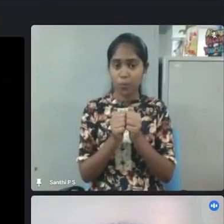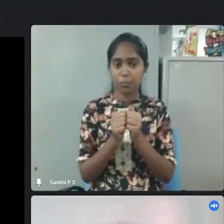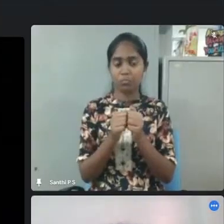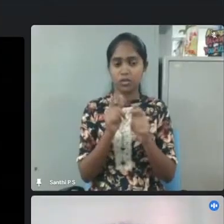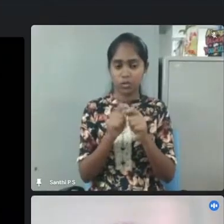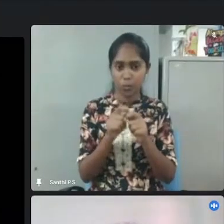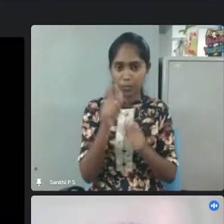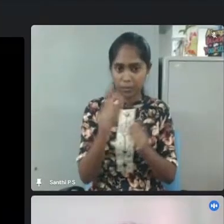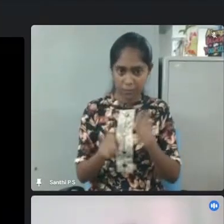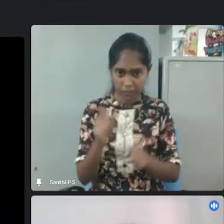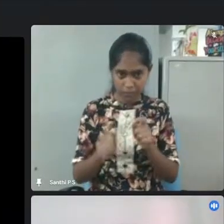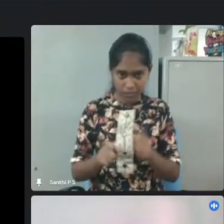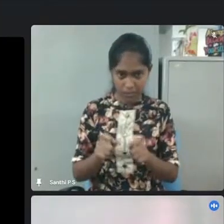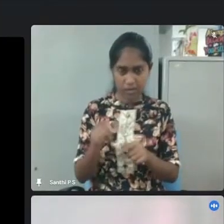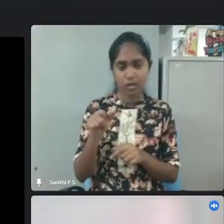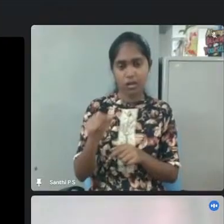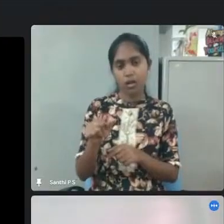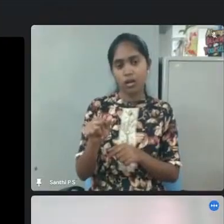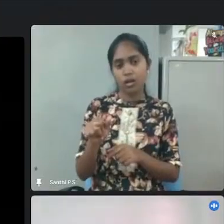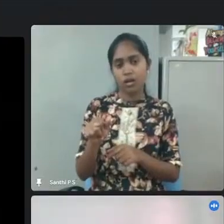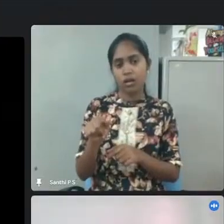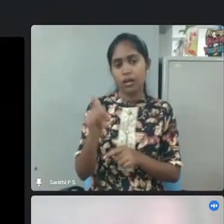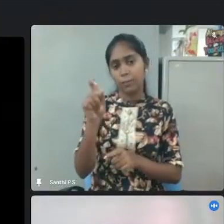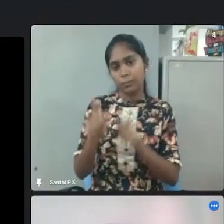ചെയ്യേണ്ടവരുടെ വ്യക്തികളുടെ